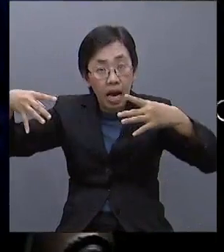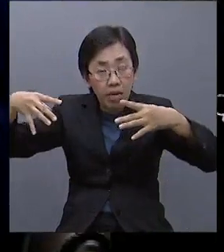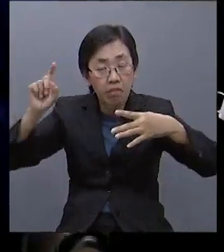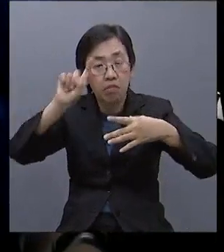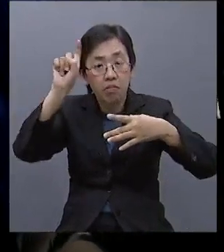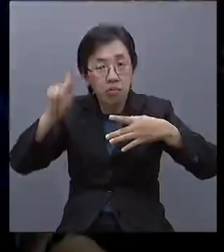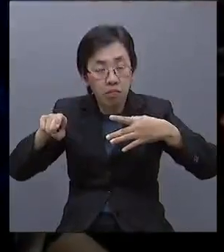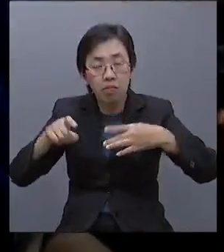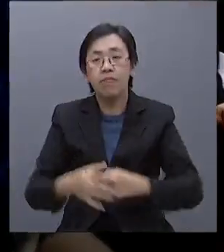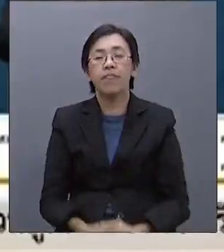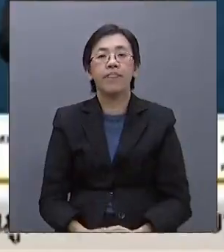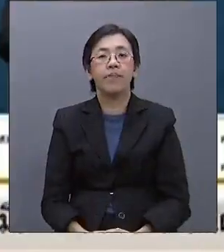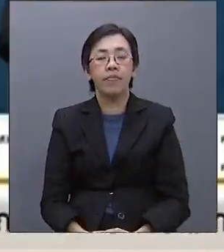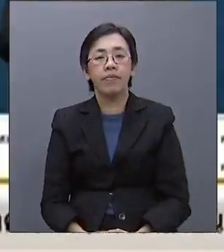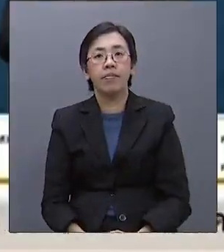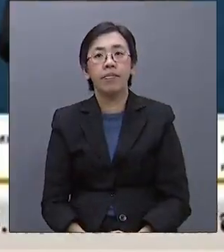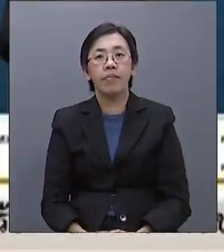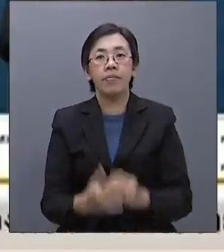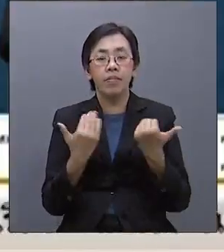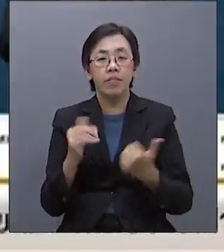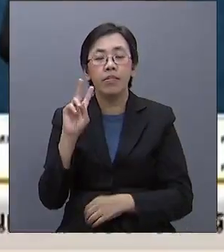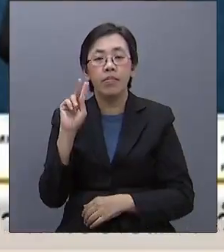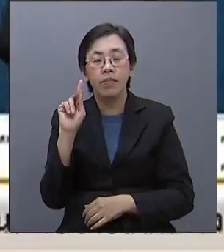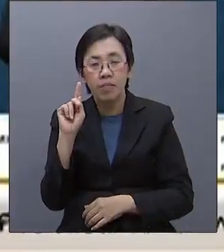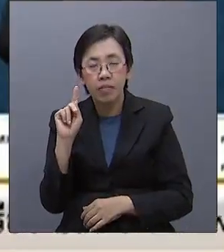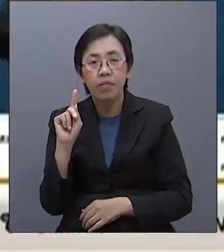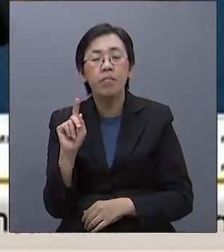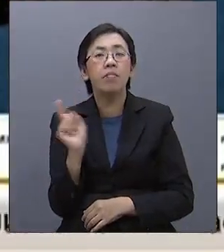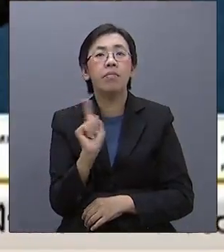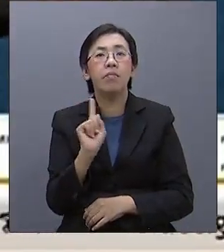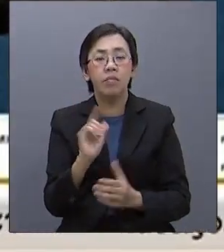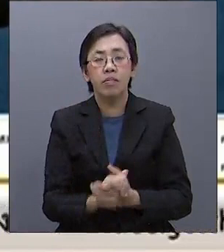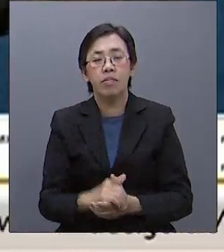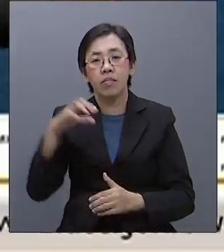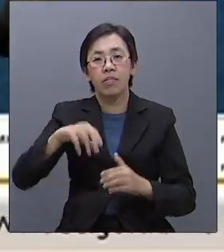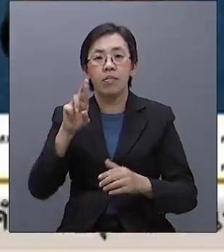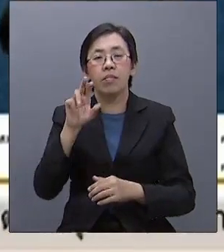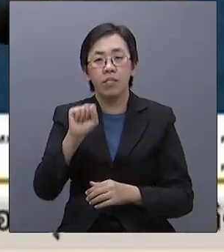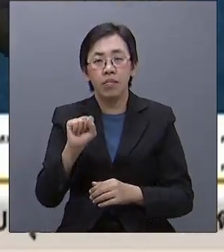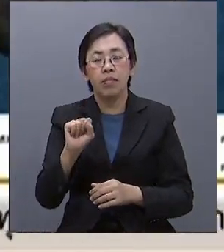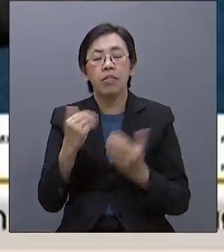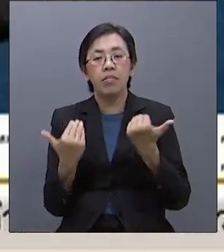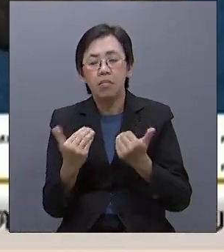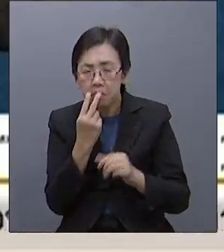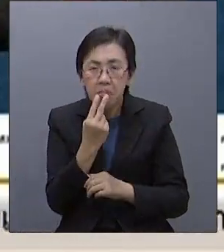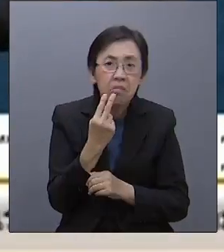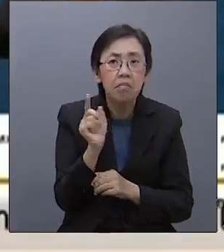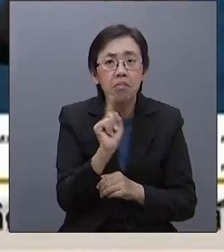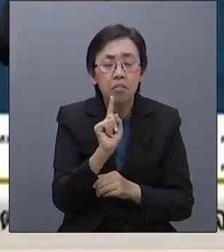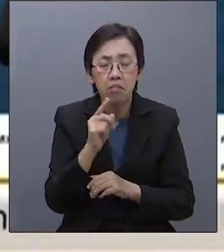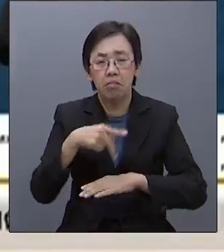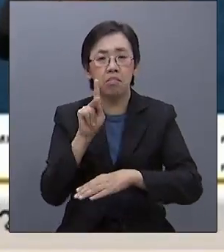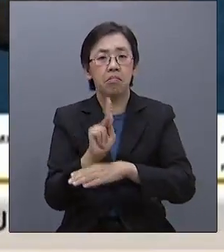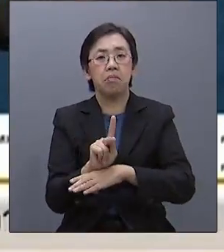นูญหรือเปล่าค่ะทีนี้ในวันนี้ค่ะผู้สื่อข่าวของเรายังคงเกาะติดอยู่ที่อาคารรัฐสภานะคะจะเป็นการติดตามท่าทีของประธ